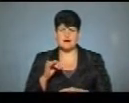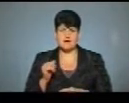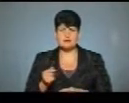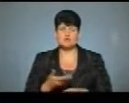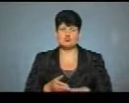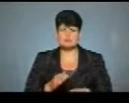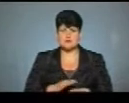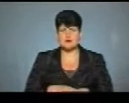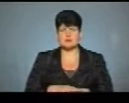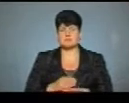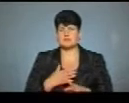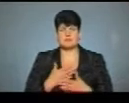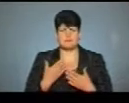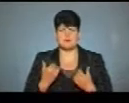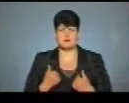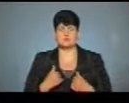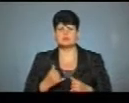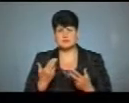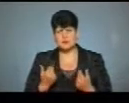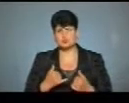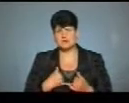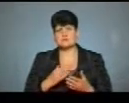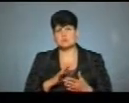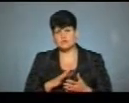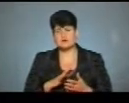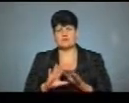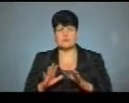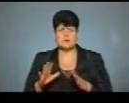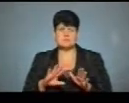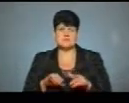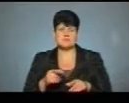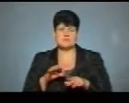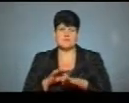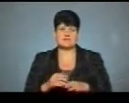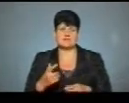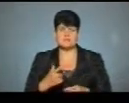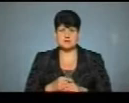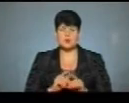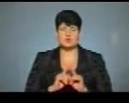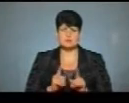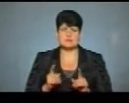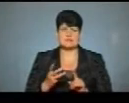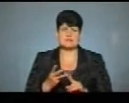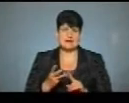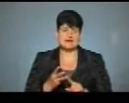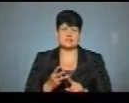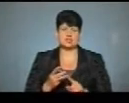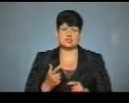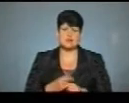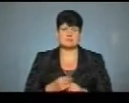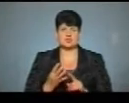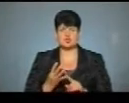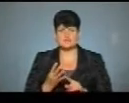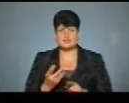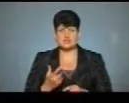після вакцин ми не маємо. Так, в нас бувають випадки, коли після проведення вакцинації, особливо та третє щеплення чи четверте